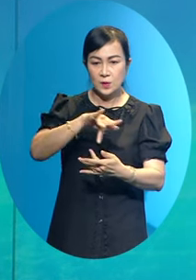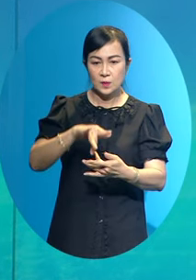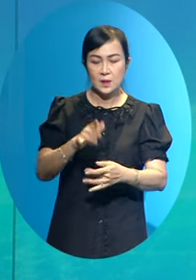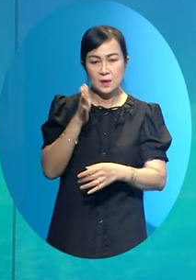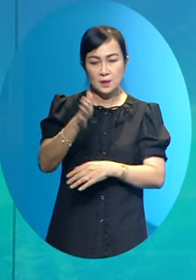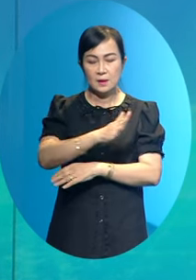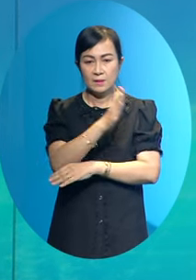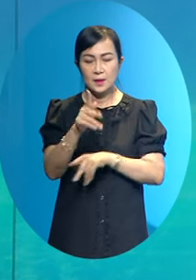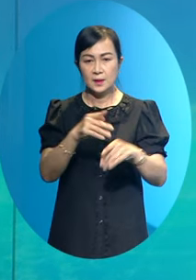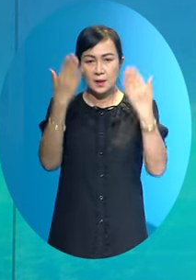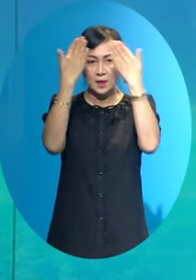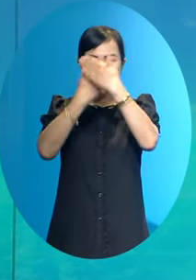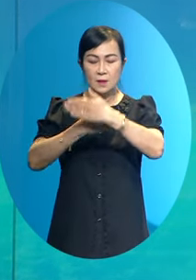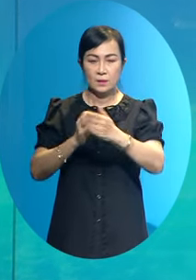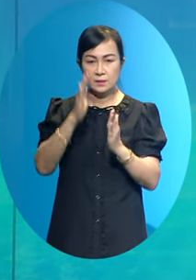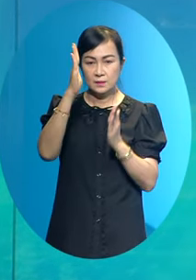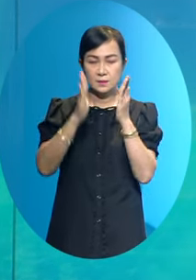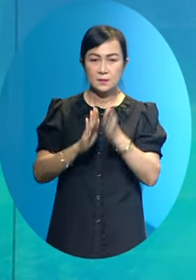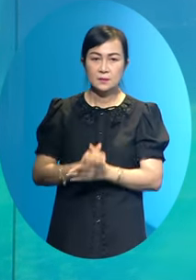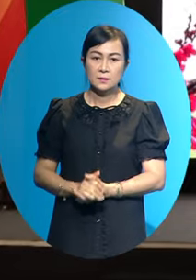định hướng phát triển kinh tế đêm của thành phố.